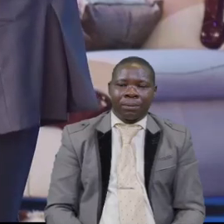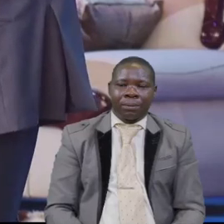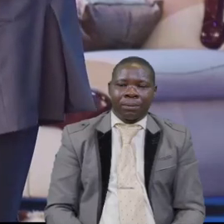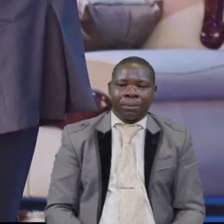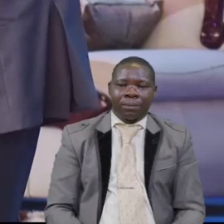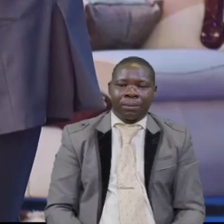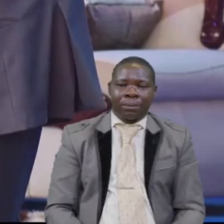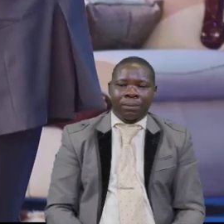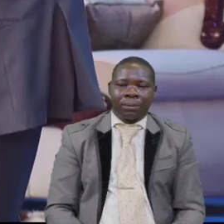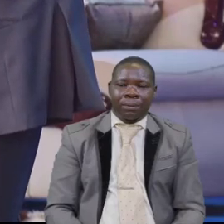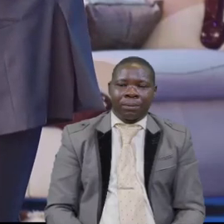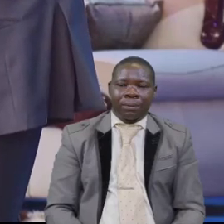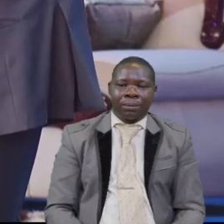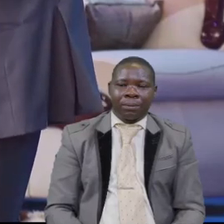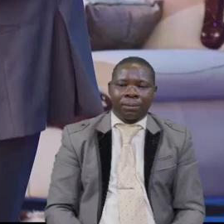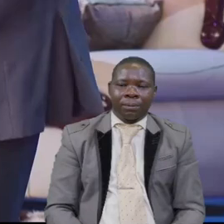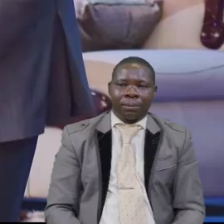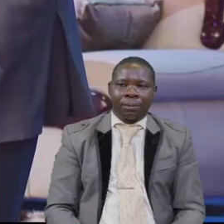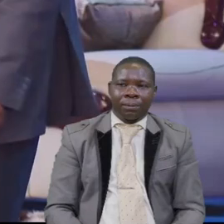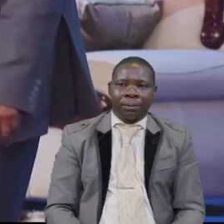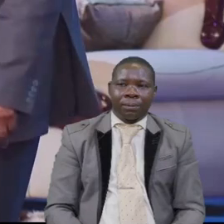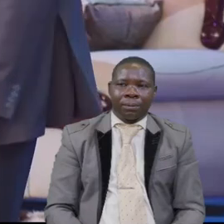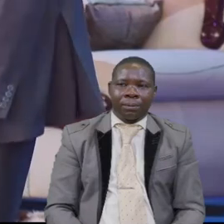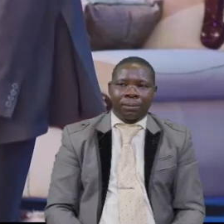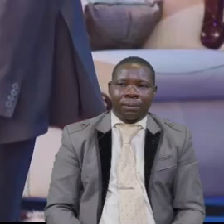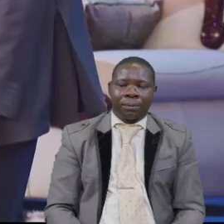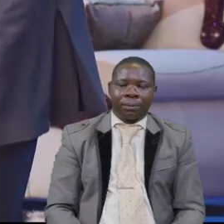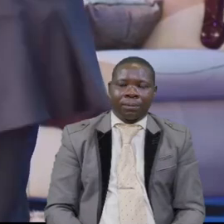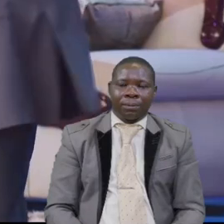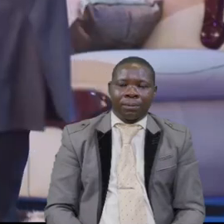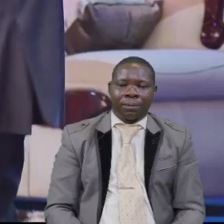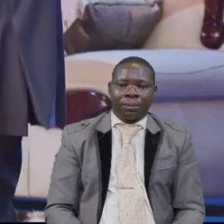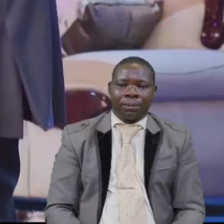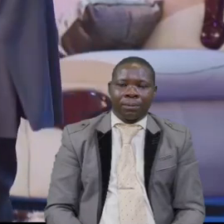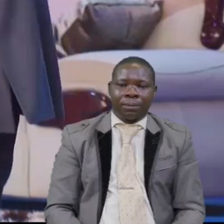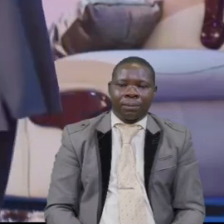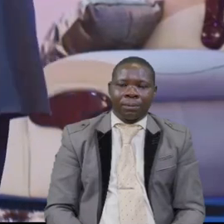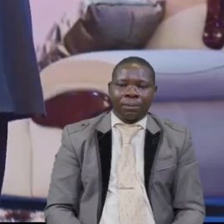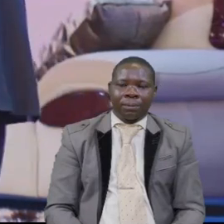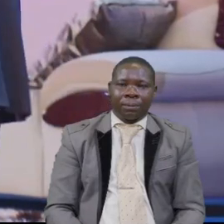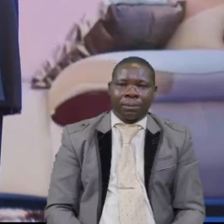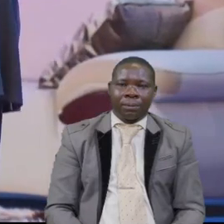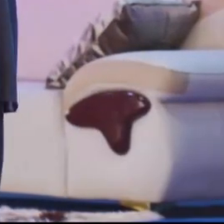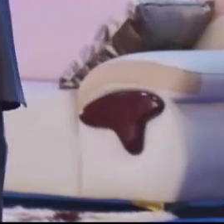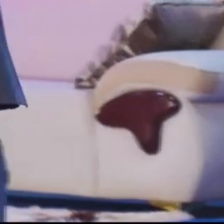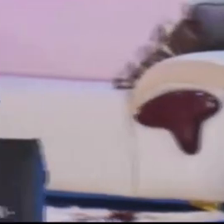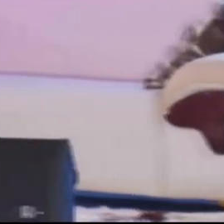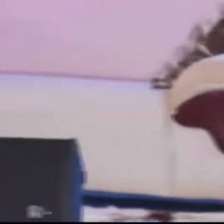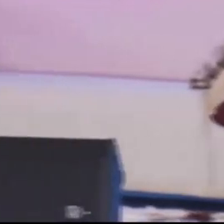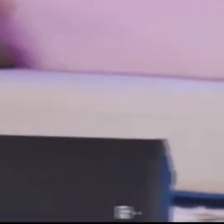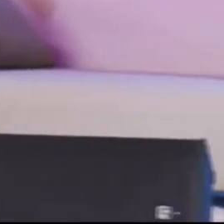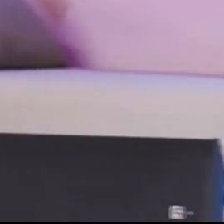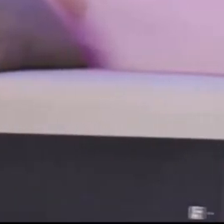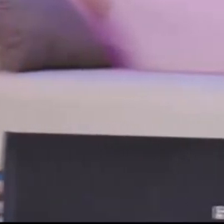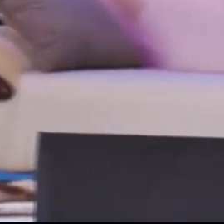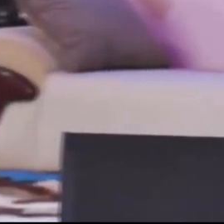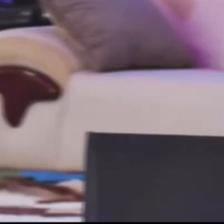se reconcentrer sur les étoiles brillantes pour toujours il s'est il a reconcentré